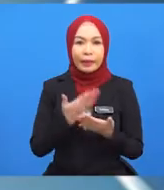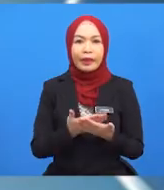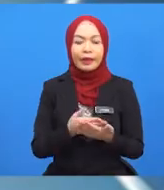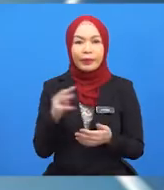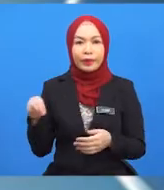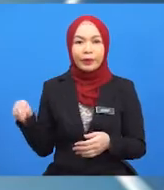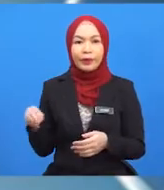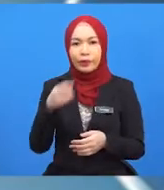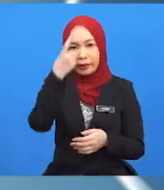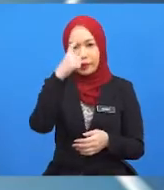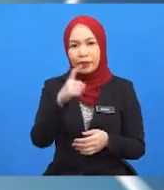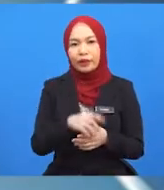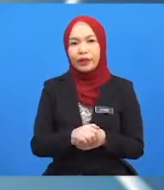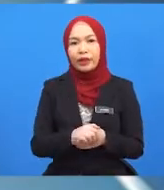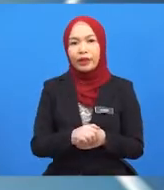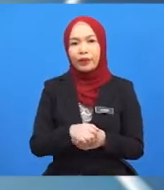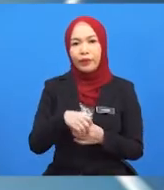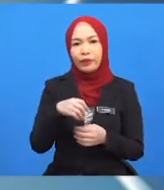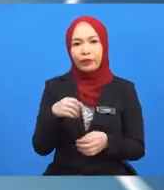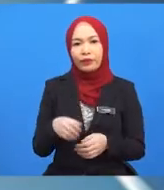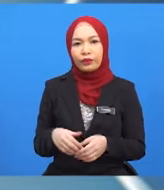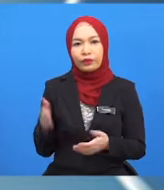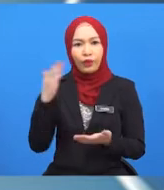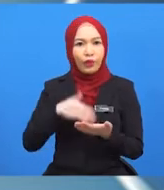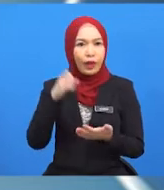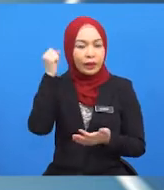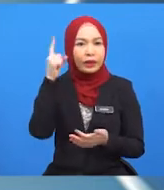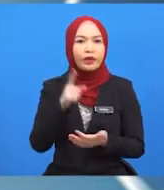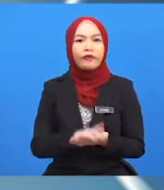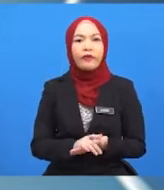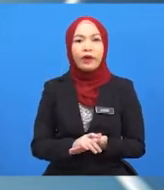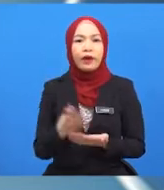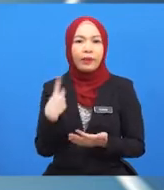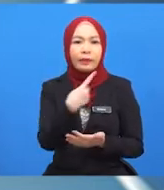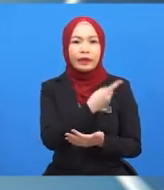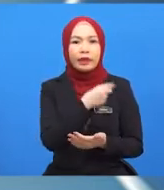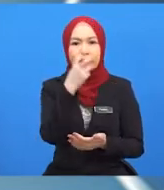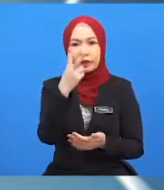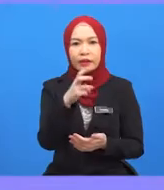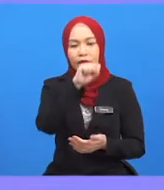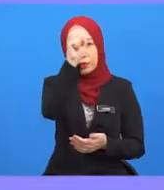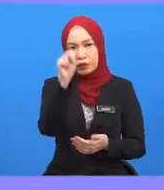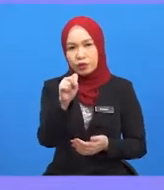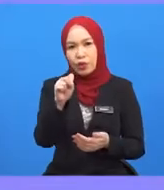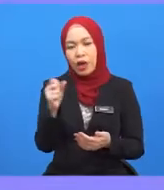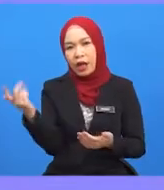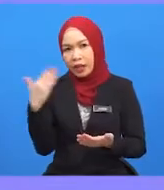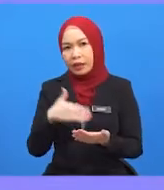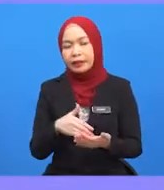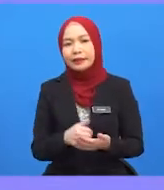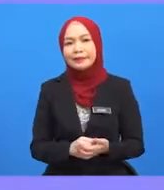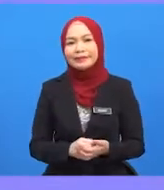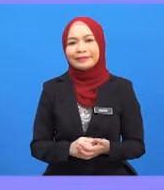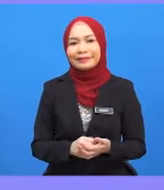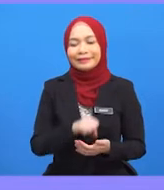Baiklah murid-murid, bagi memantapkan lagi kefahaman, kita lakukan satu lagi soalan latihan. Okay, soalan